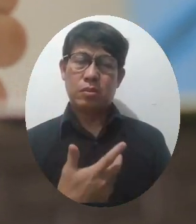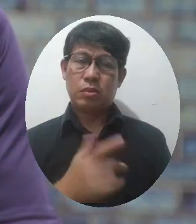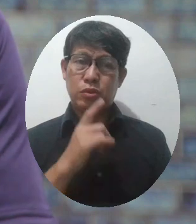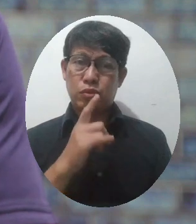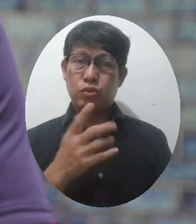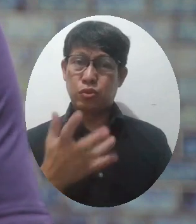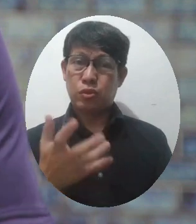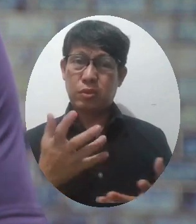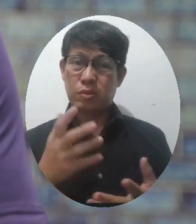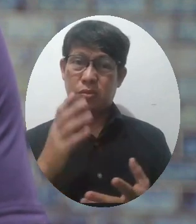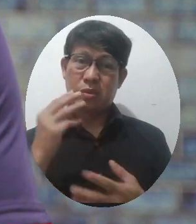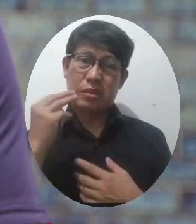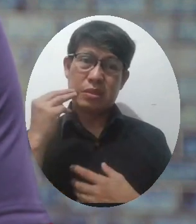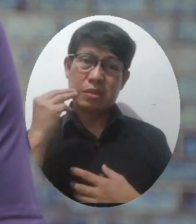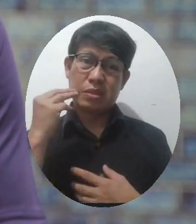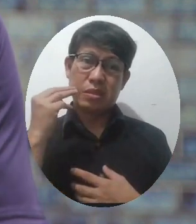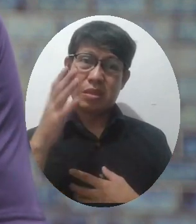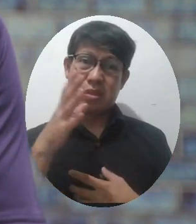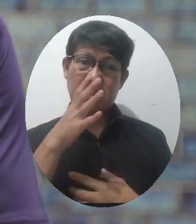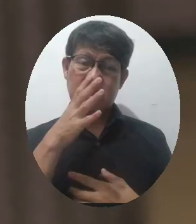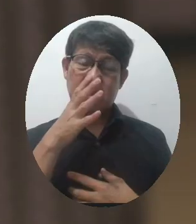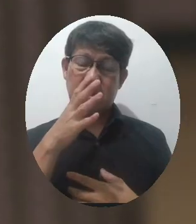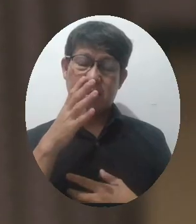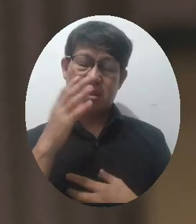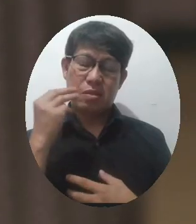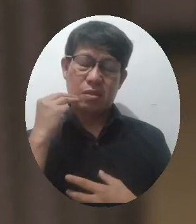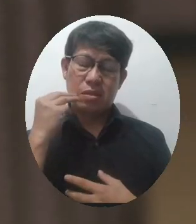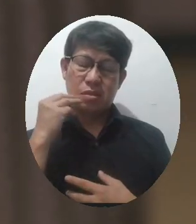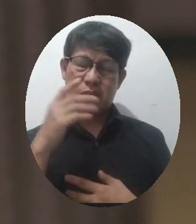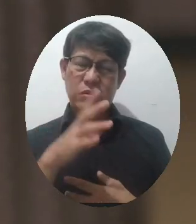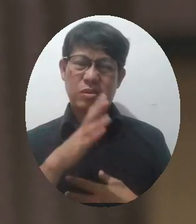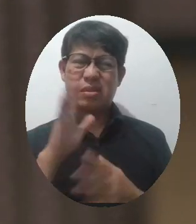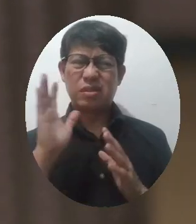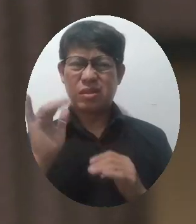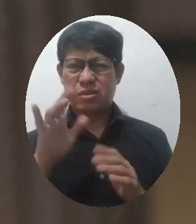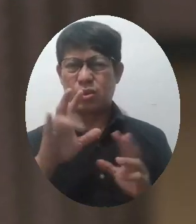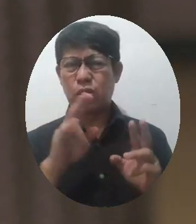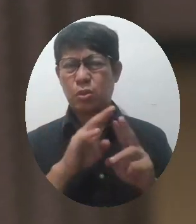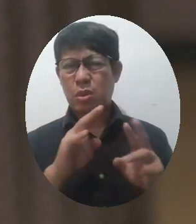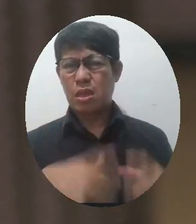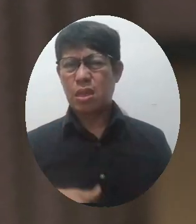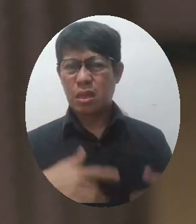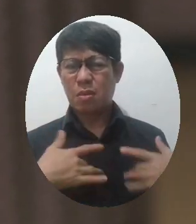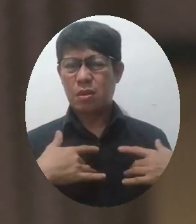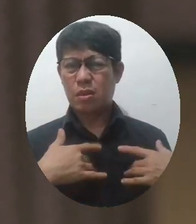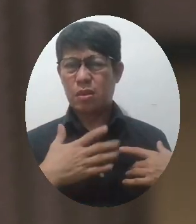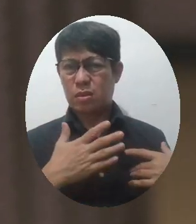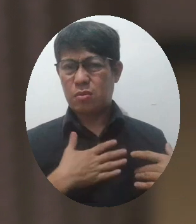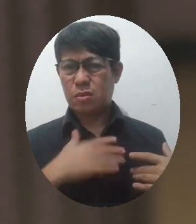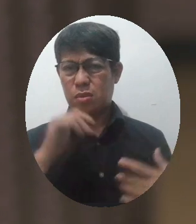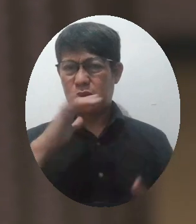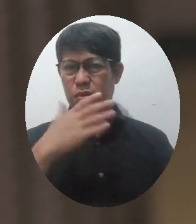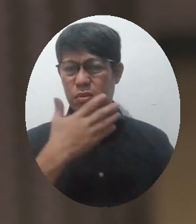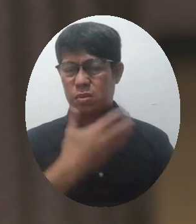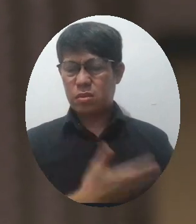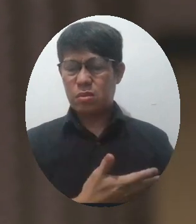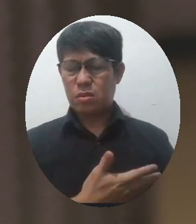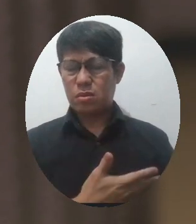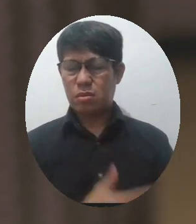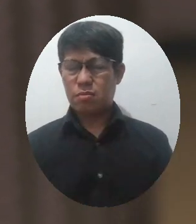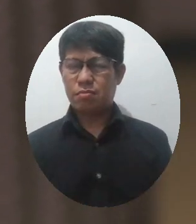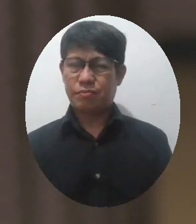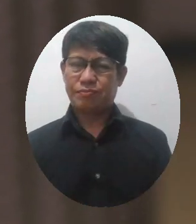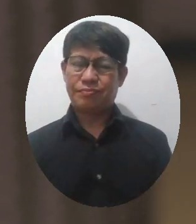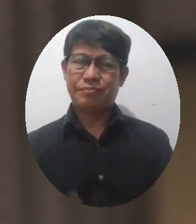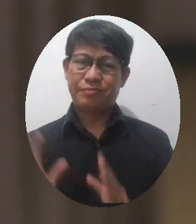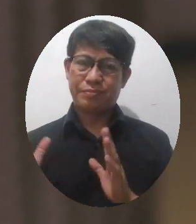Nais lamang ni Magdalene na maging normal ang buhay ng kanyang anak. Ang hinihingi ko po talaga ng tulong kay Natalie, yung maging